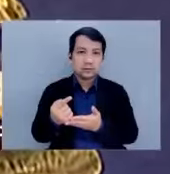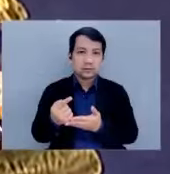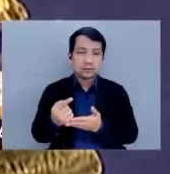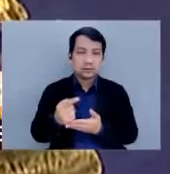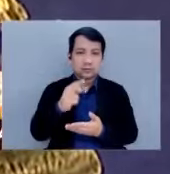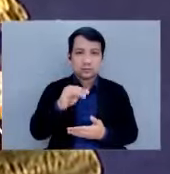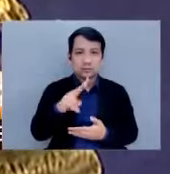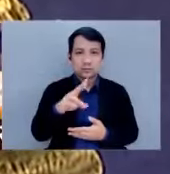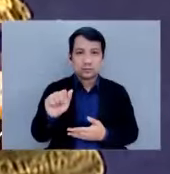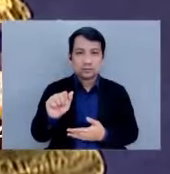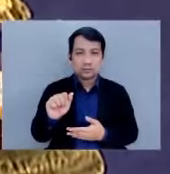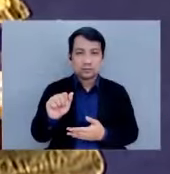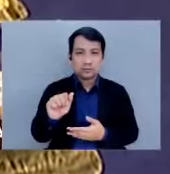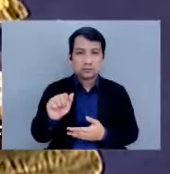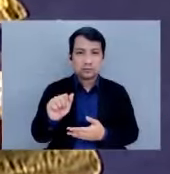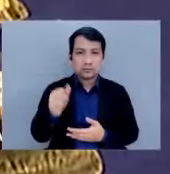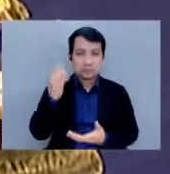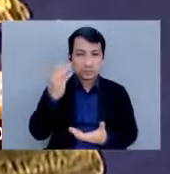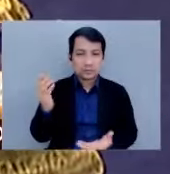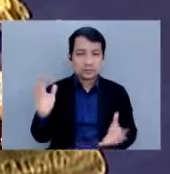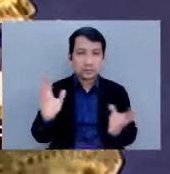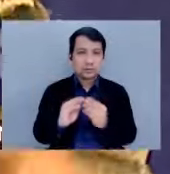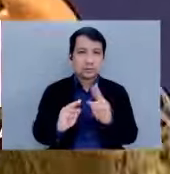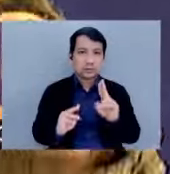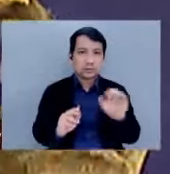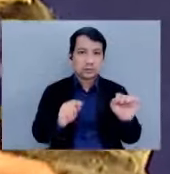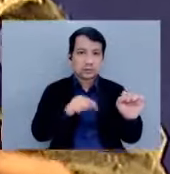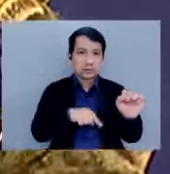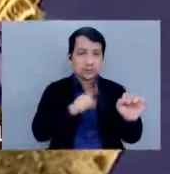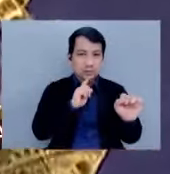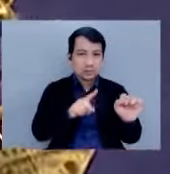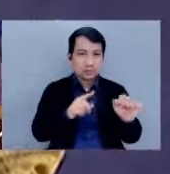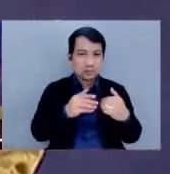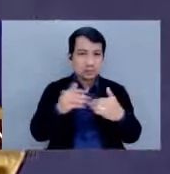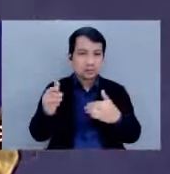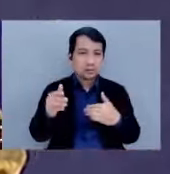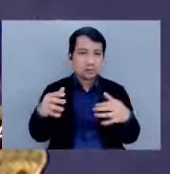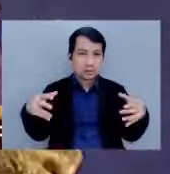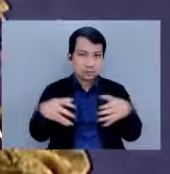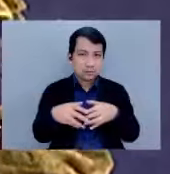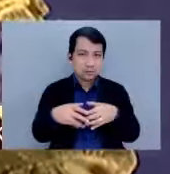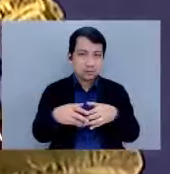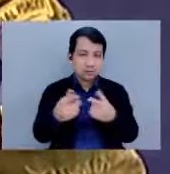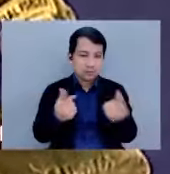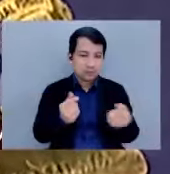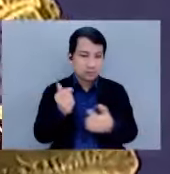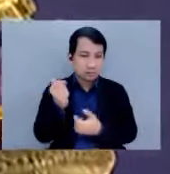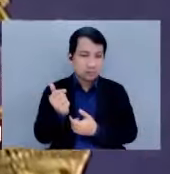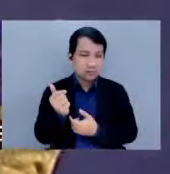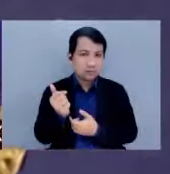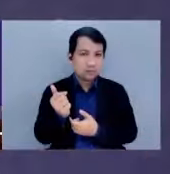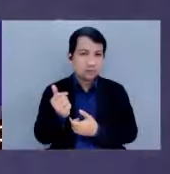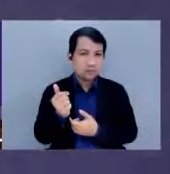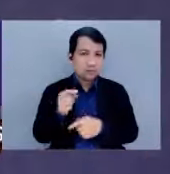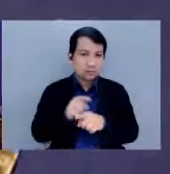weapon system that the United States has put into a prime mover and it has been deployed